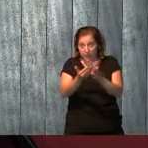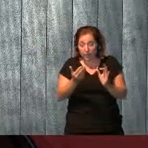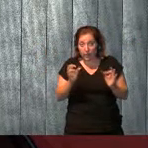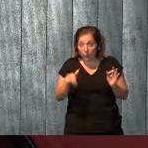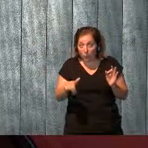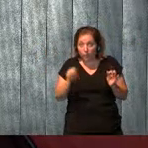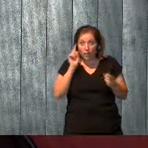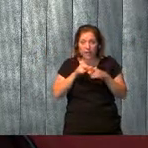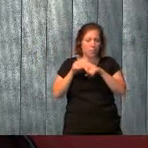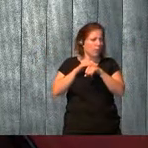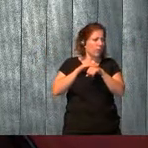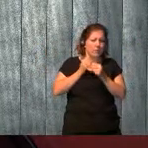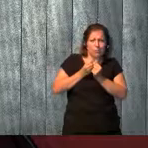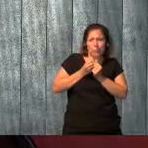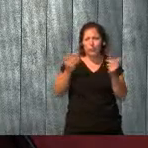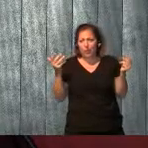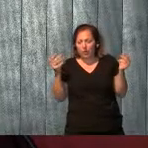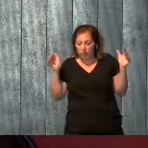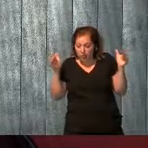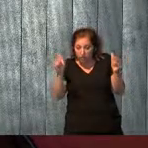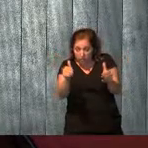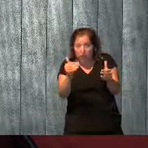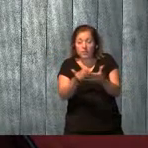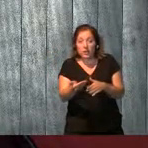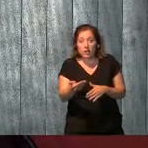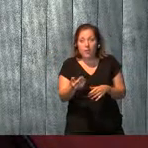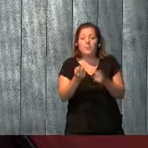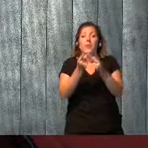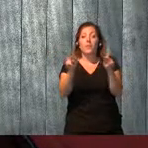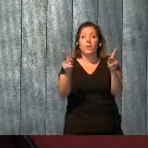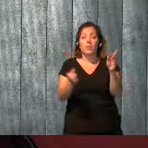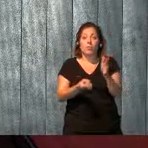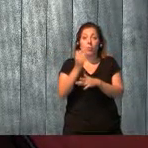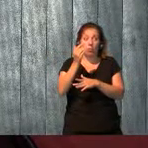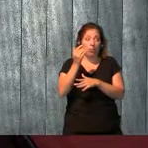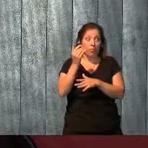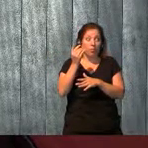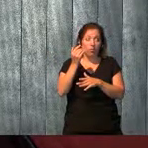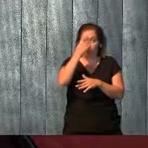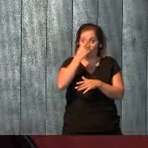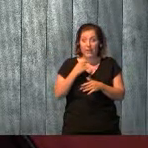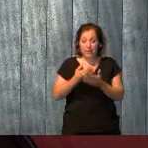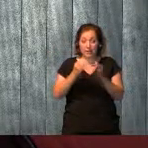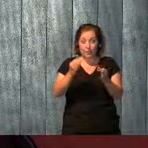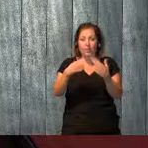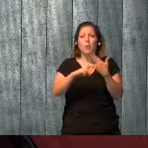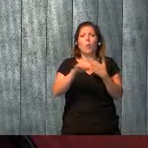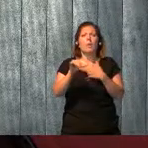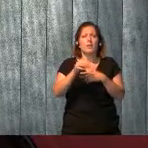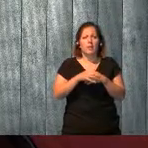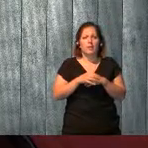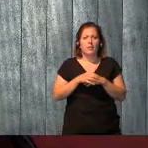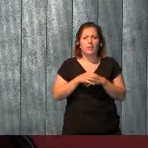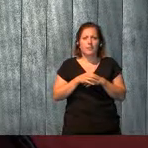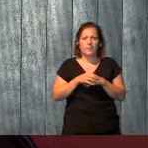de toutes ces politiques dont vous avez parlé? C'est une ville avec un nouveau visage. Qui veut répondre? Allez-y